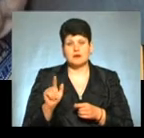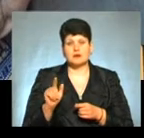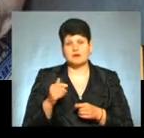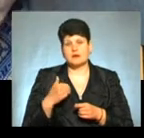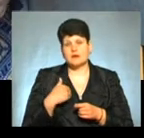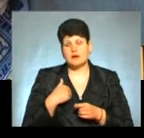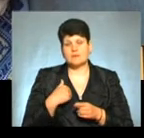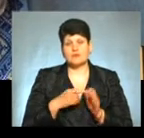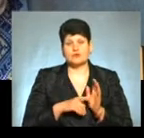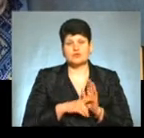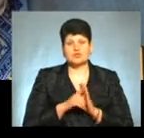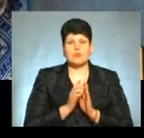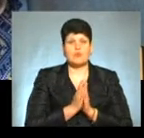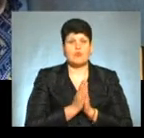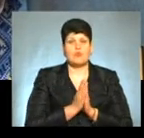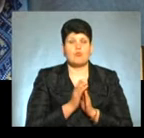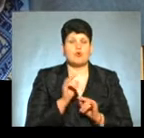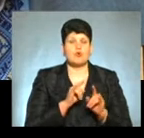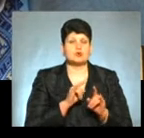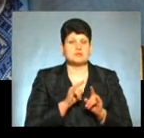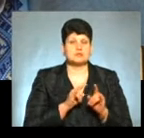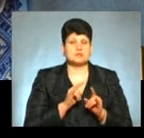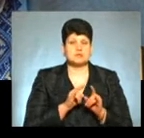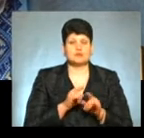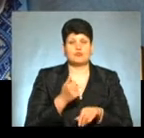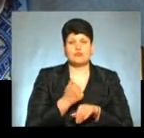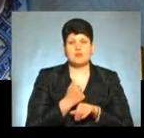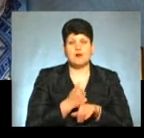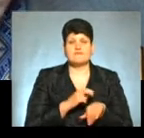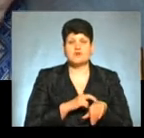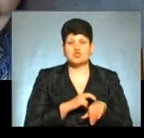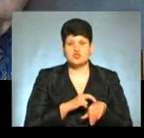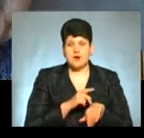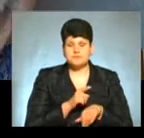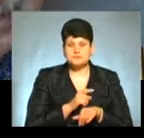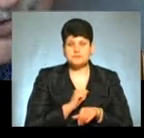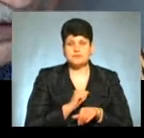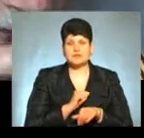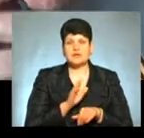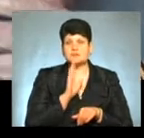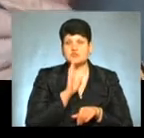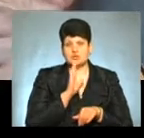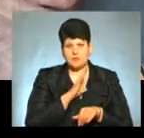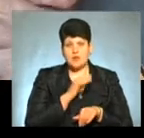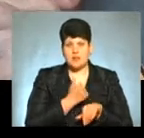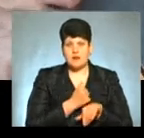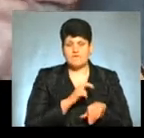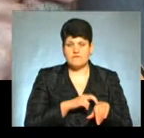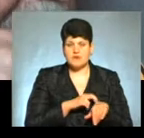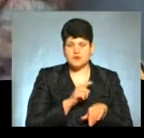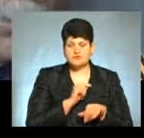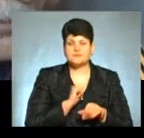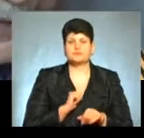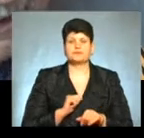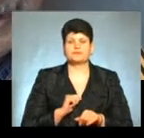Ну, а я почав проситися у главврача, а главврач жінка була.